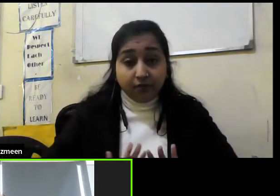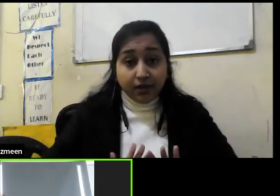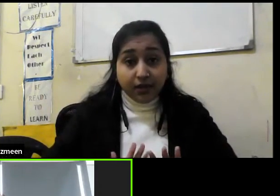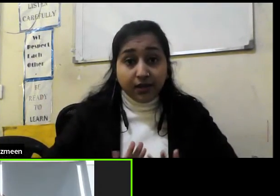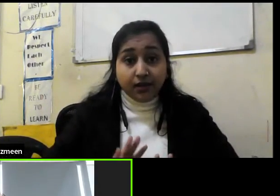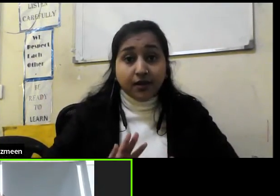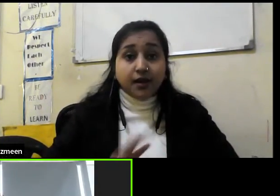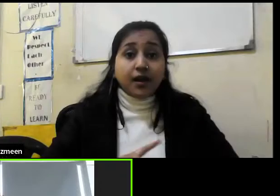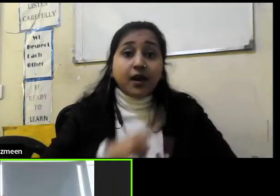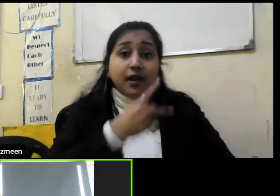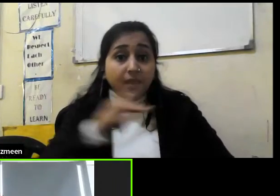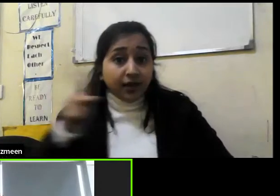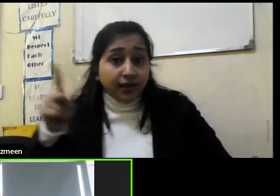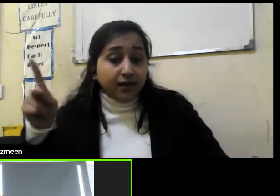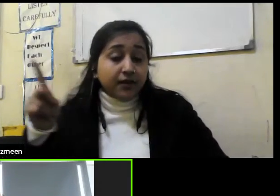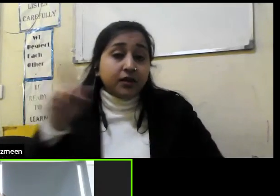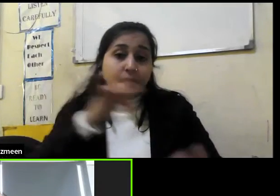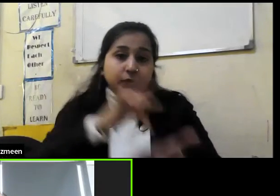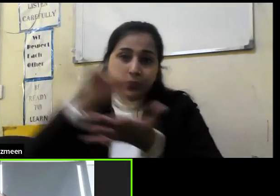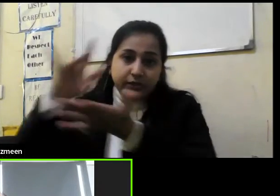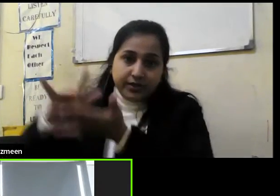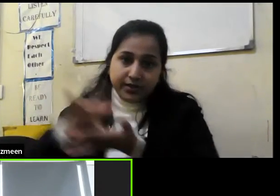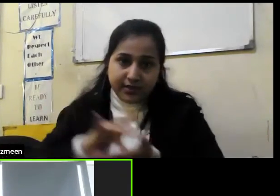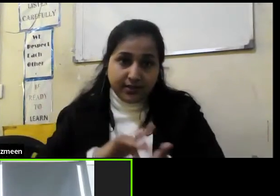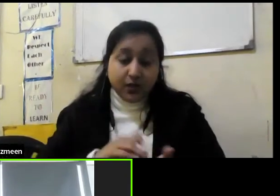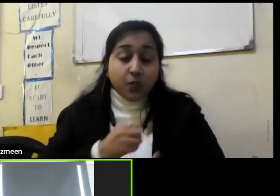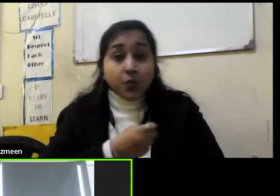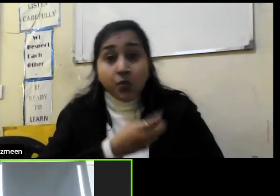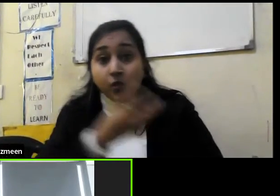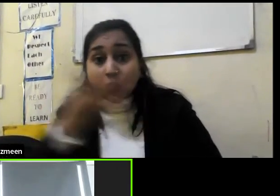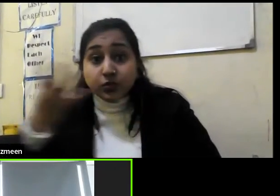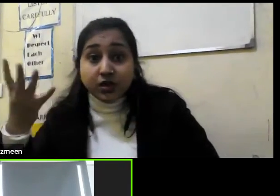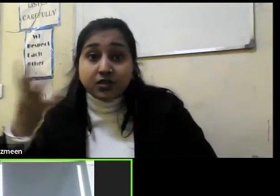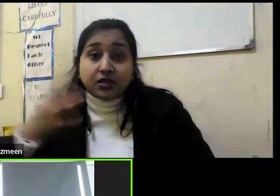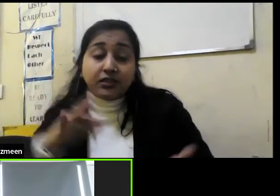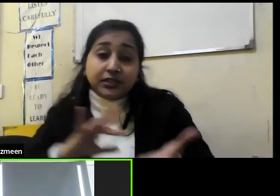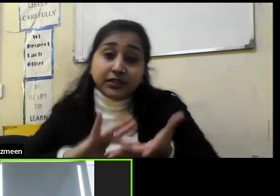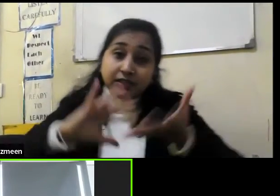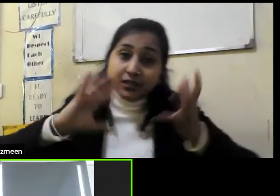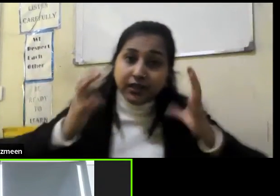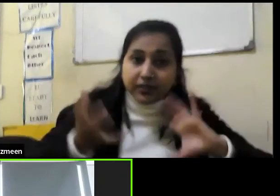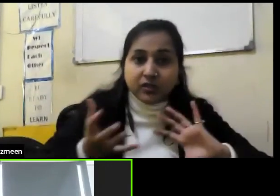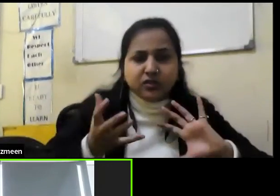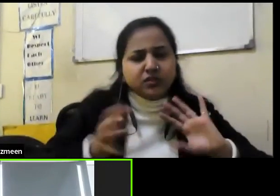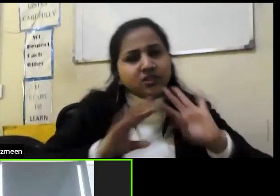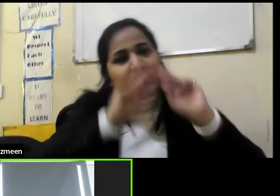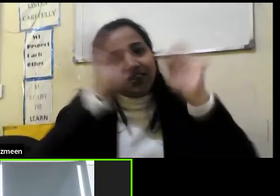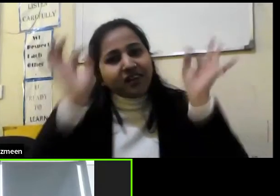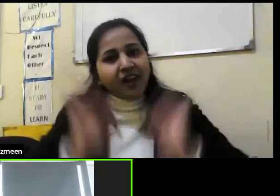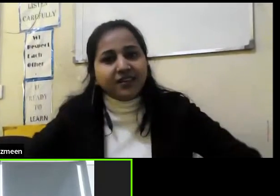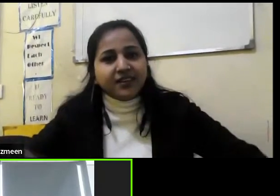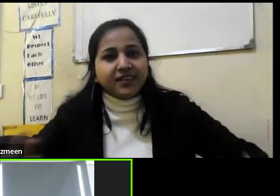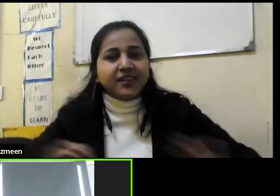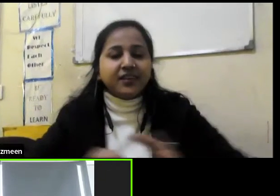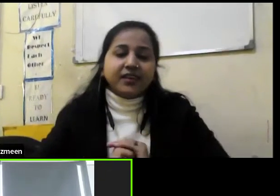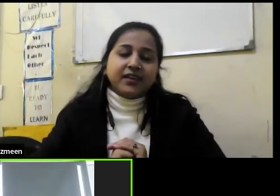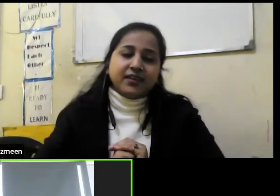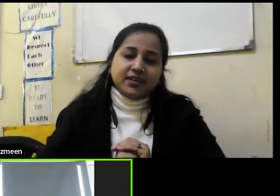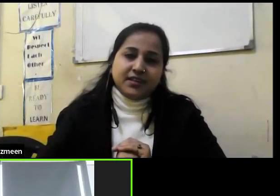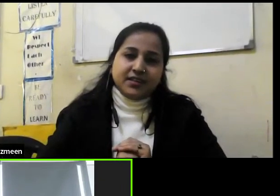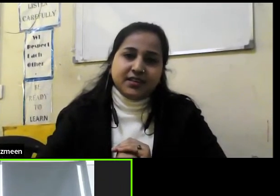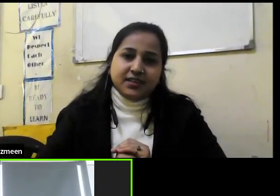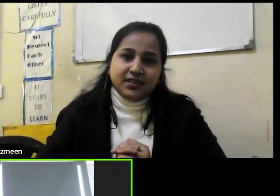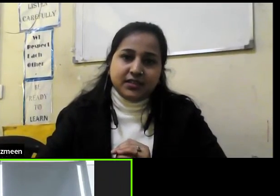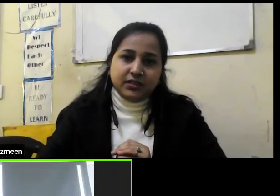रूरल एरियाज के सेंटर्स है. काफी टेक्नोलॉजी बास्केट तैयार हैं जो रेडी टू कमर्शियलाइज टेक्नोलॉजीज